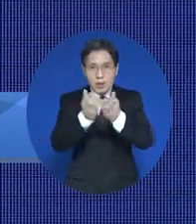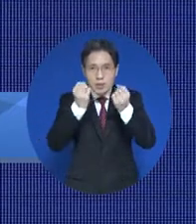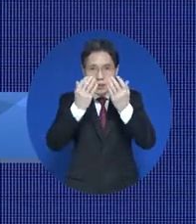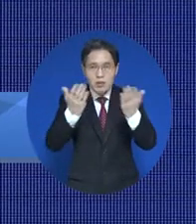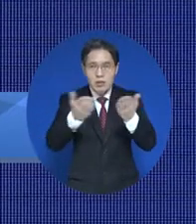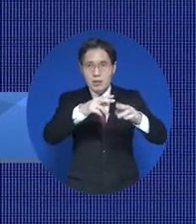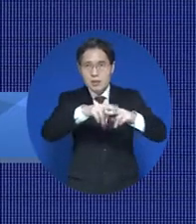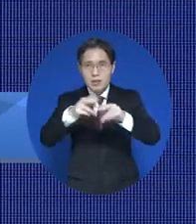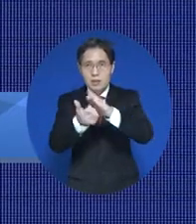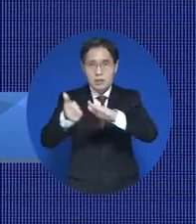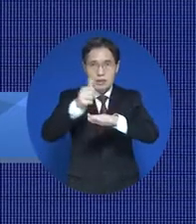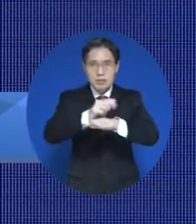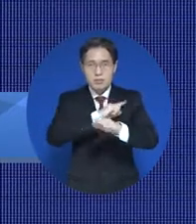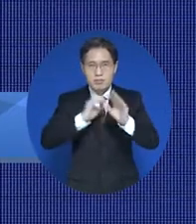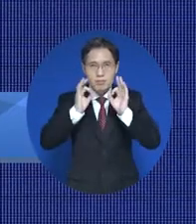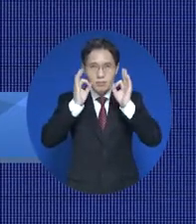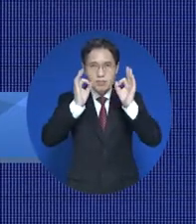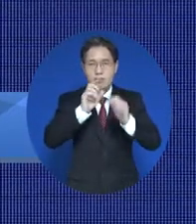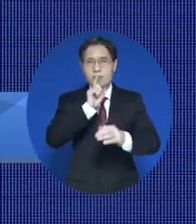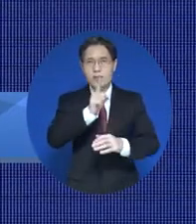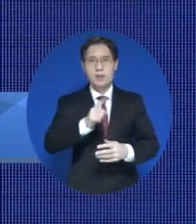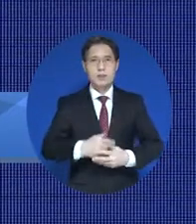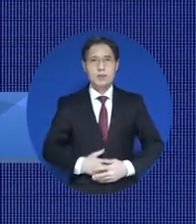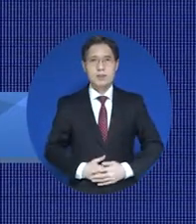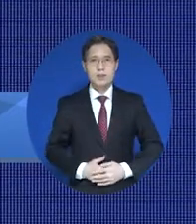최선을 다하겠다 고 말했습니다